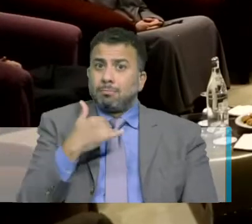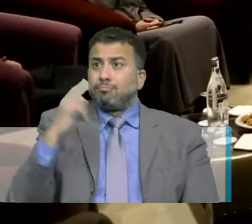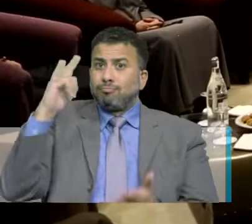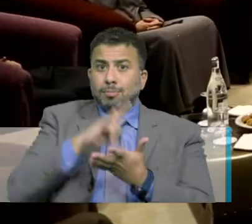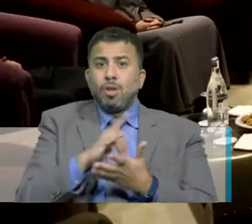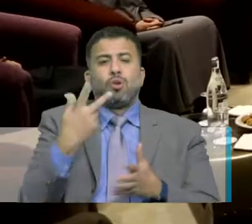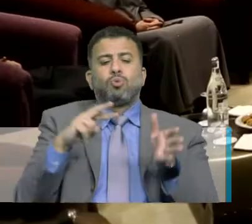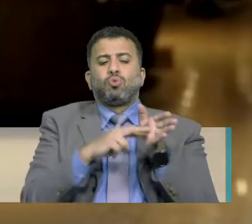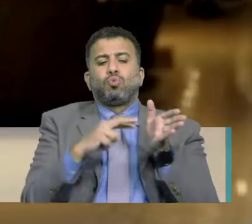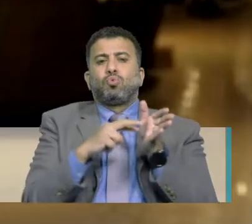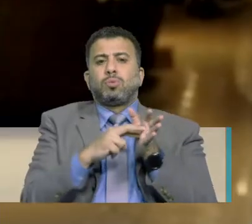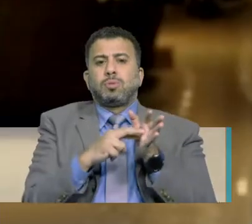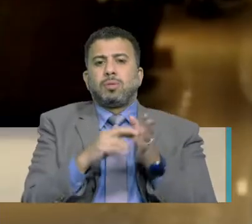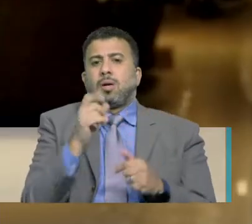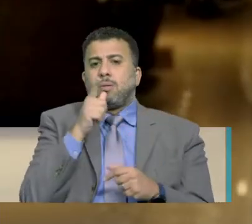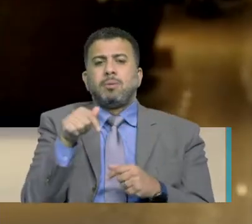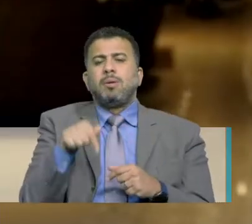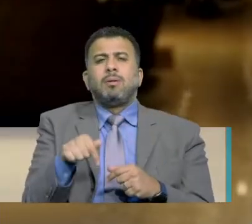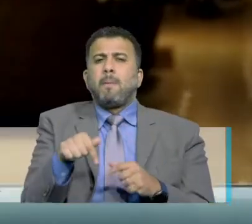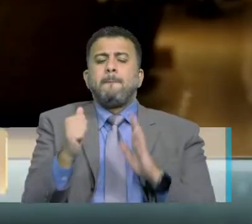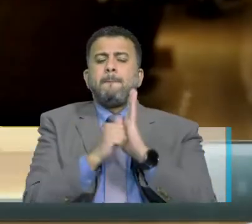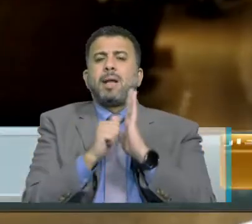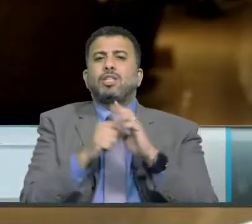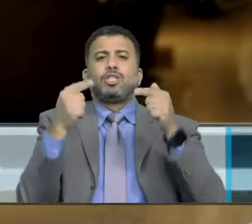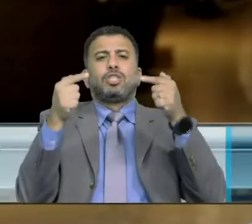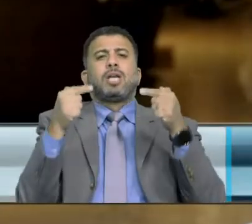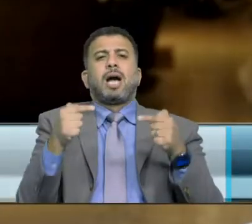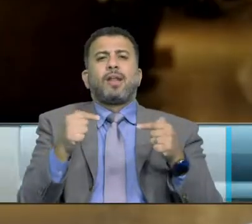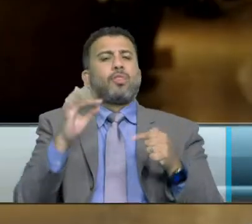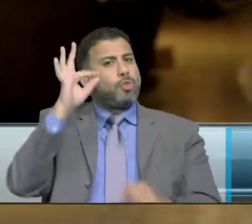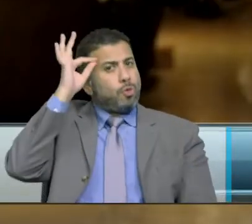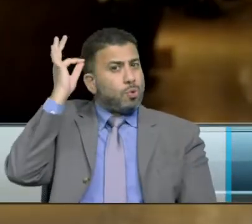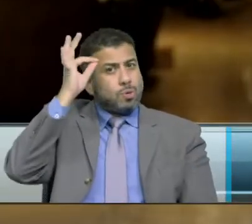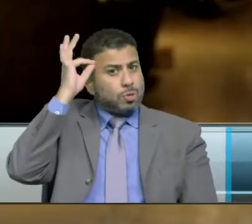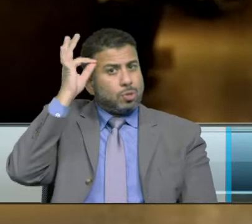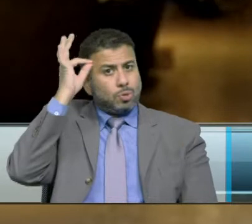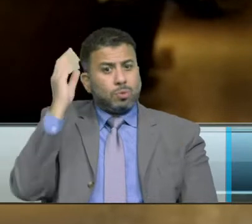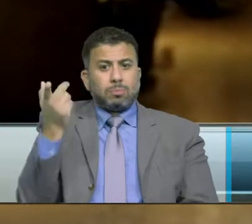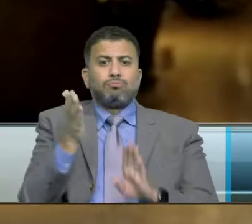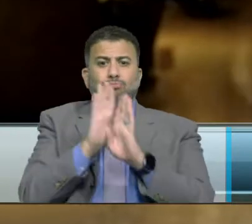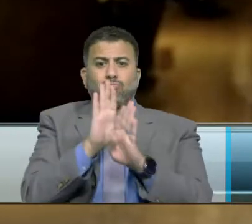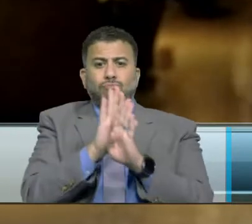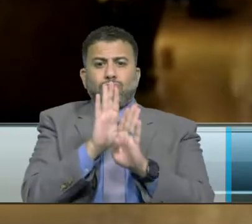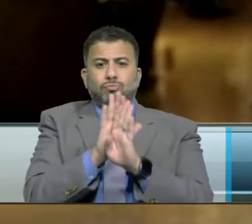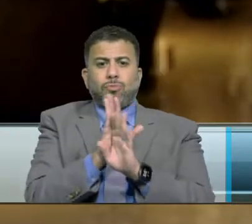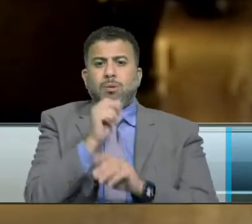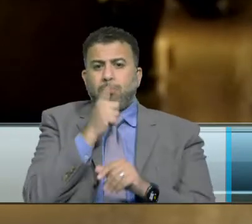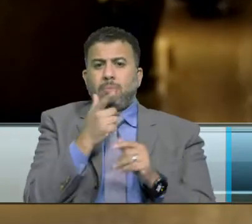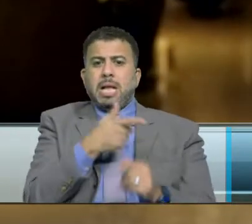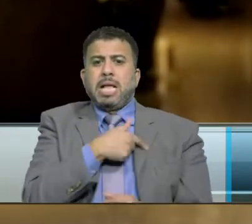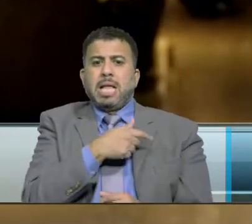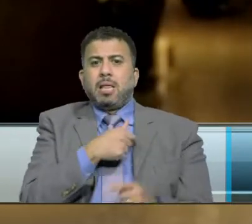بيت الشعر بتونس عم يساهم برعاية كتير شعراء مهمين، يعني في أسماء كتير